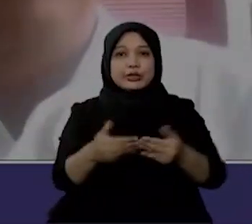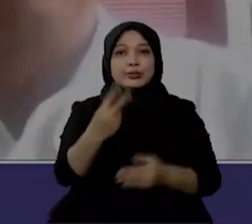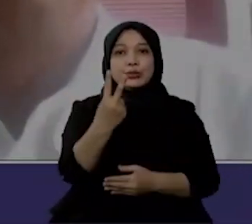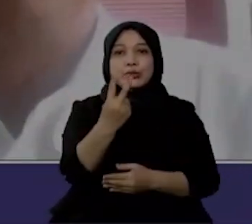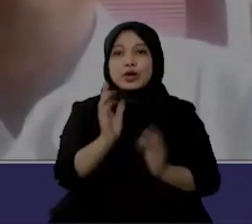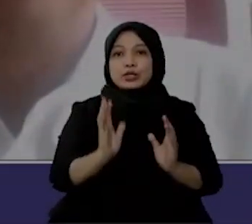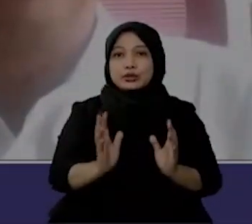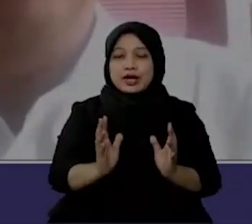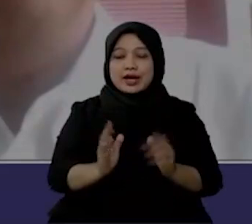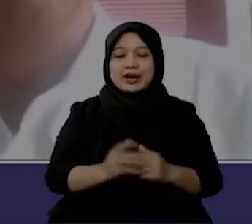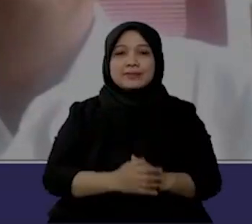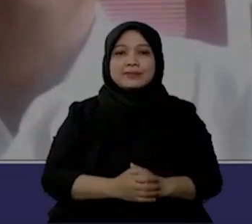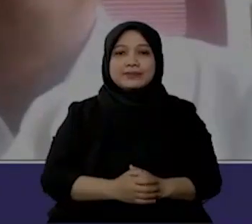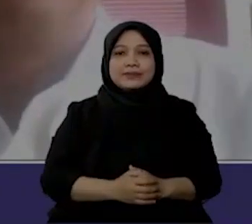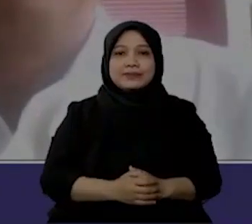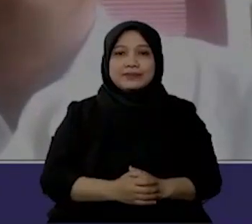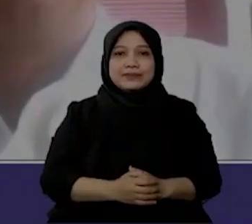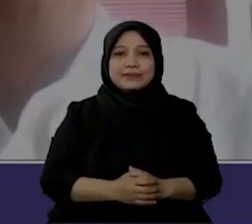baik. Ya, berikutnya.